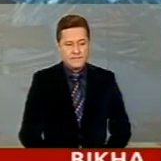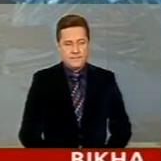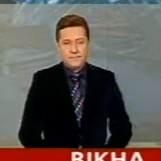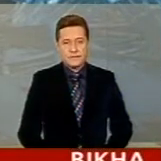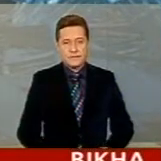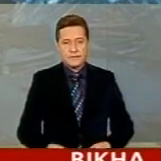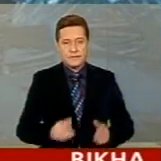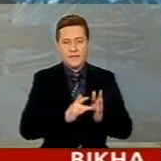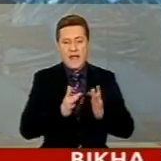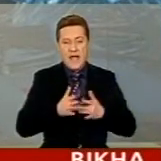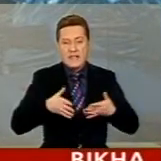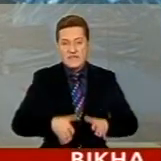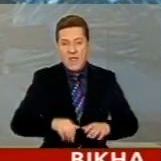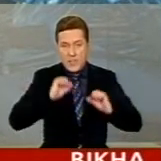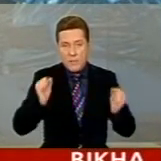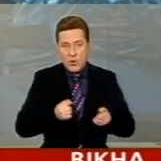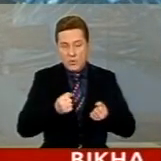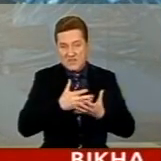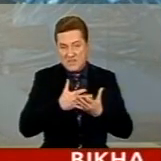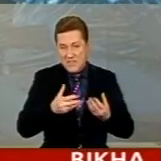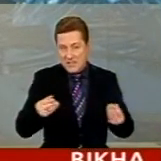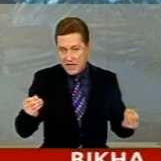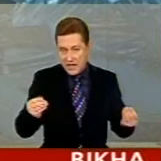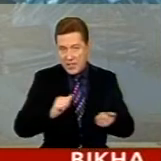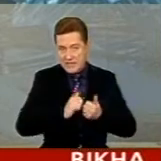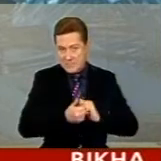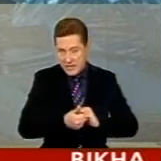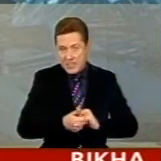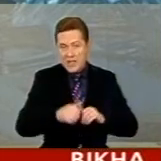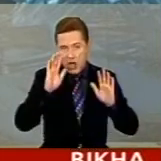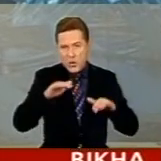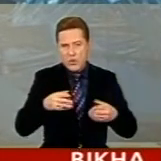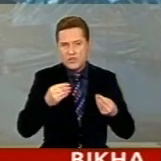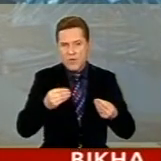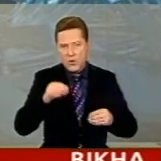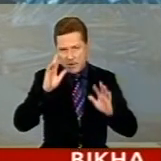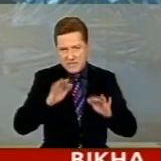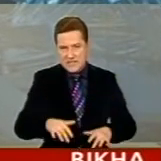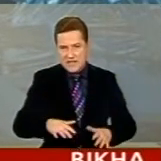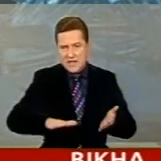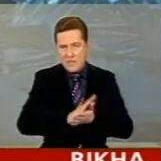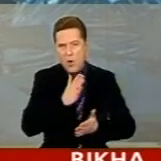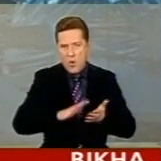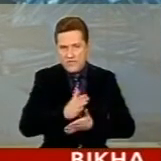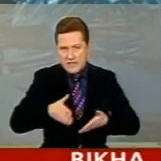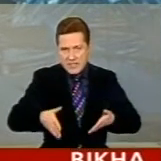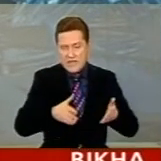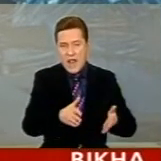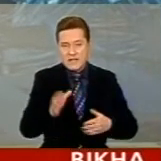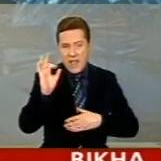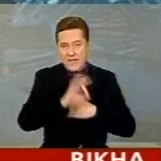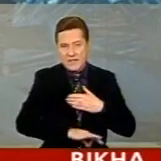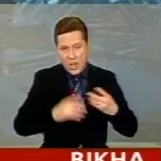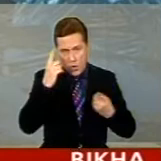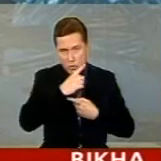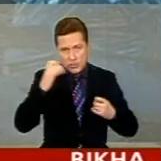Різдвяні морози різко змінила відлига. На півдні країни дощ із мокрим снігом перетворив траси на суцільні ковзанки, а на заході оголошено